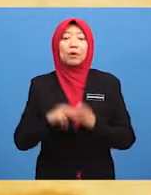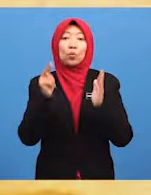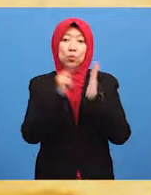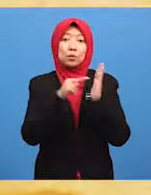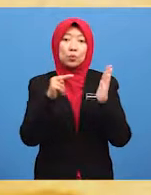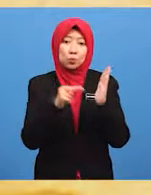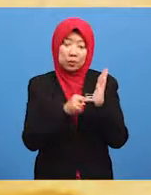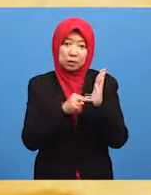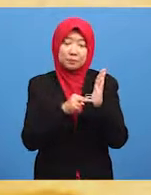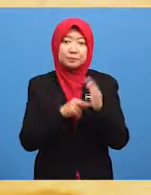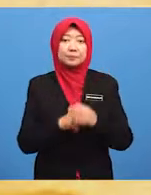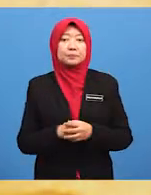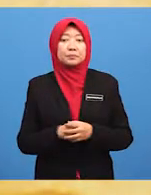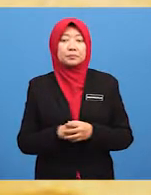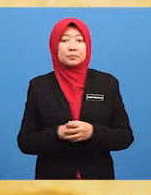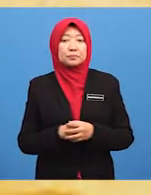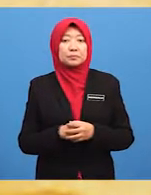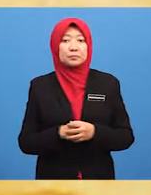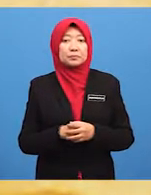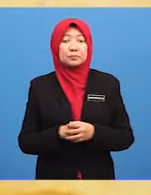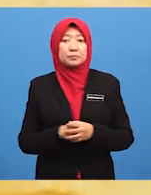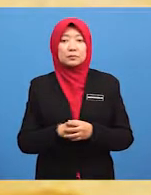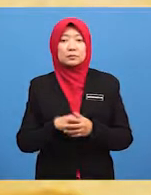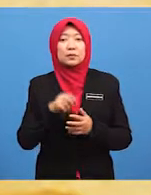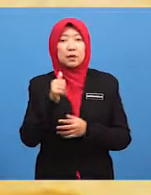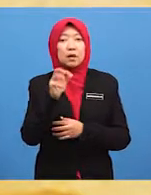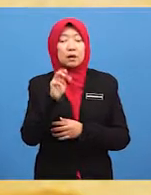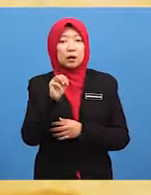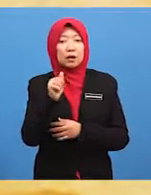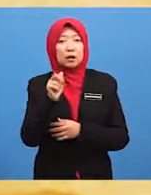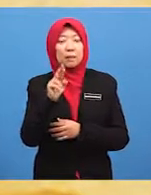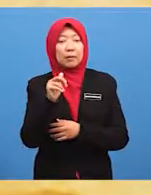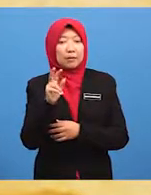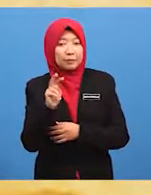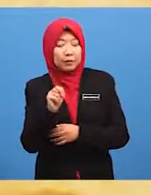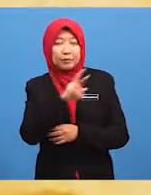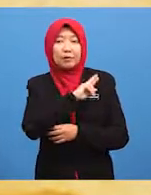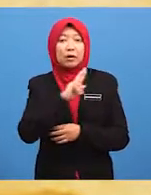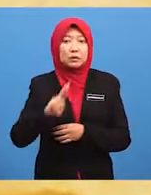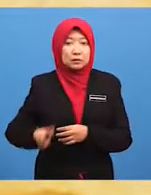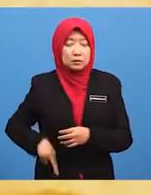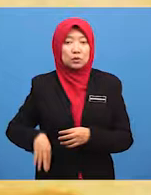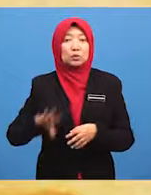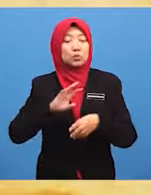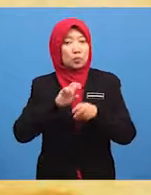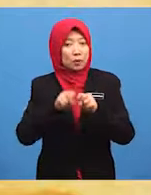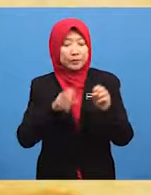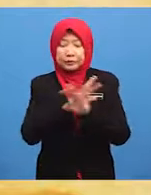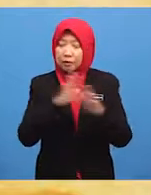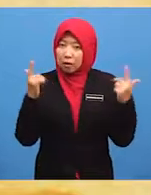undang-undang. Kelima, amaran raja kepada rakyat dan pembesar agar tidak menderhaka.